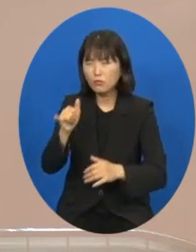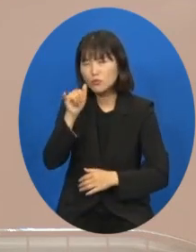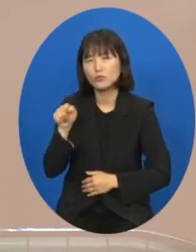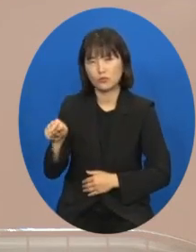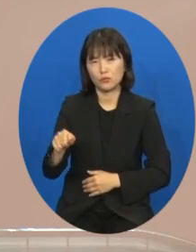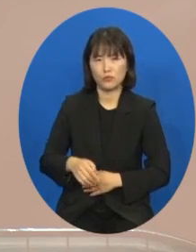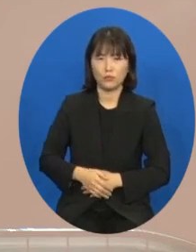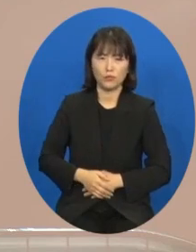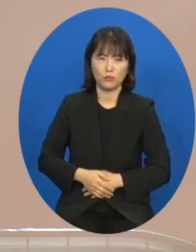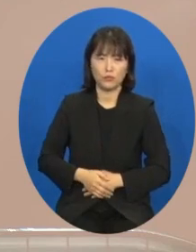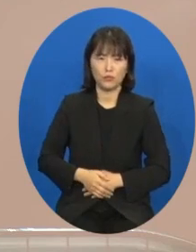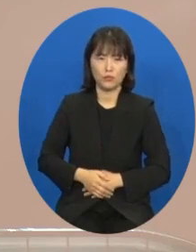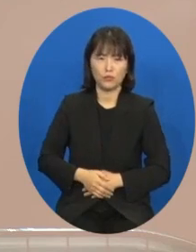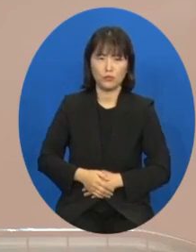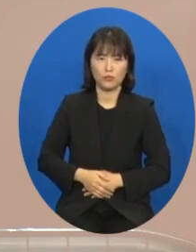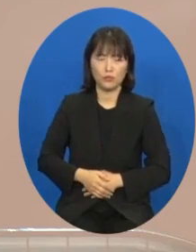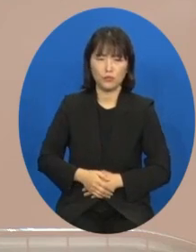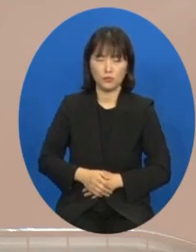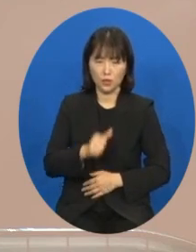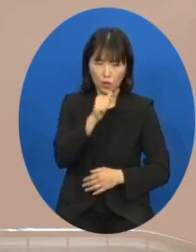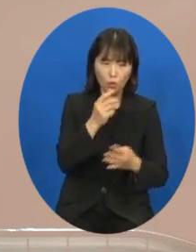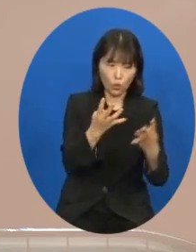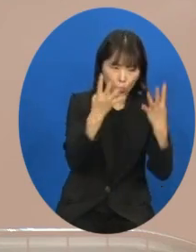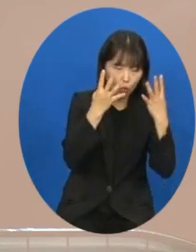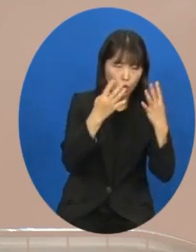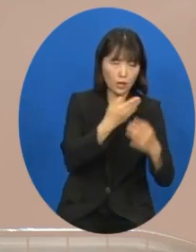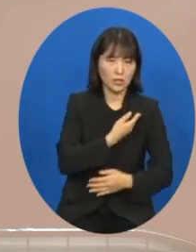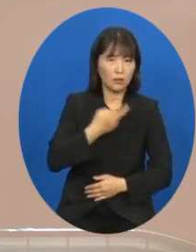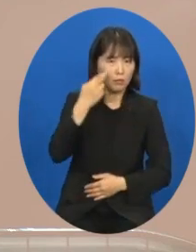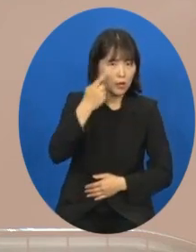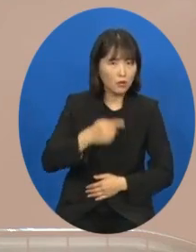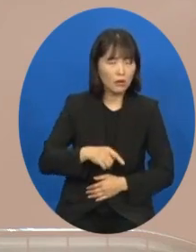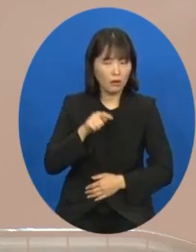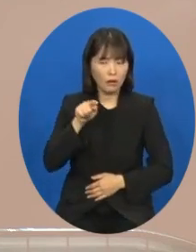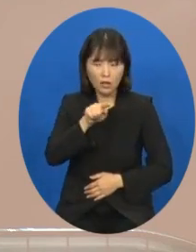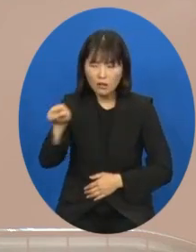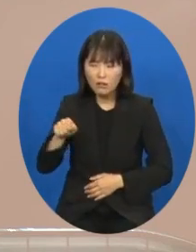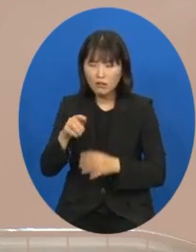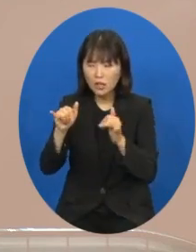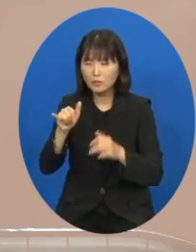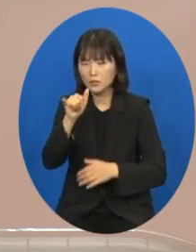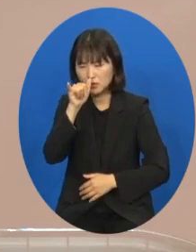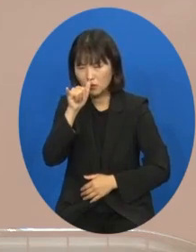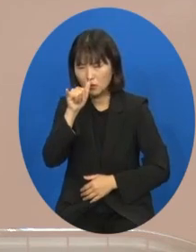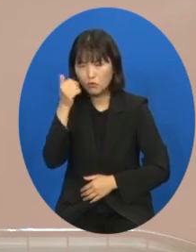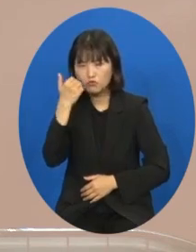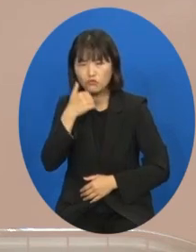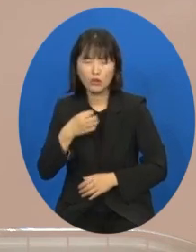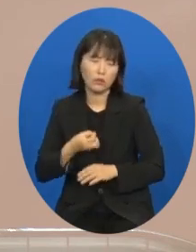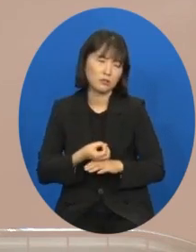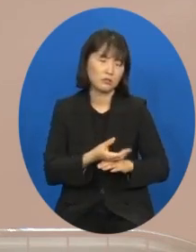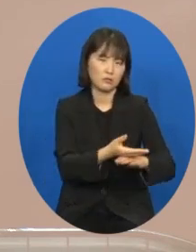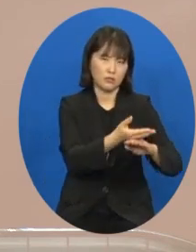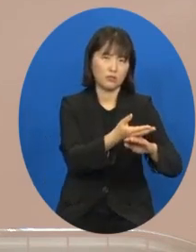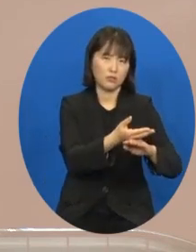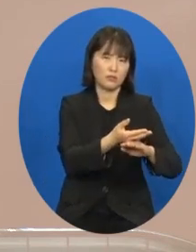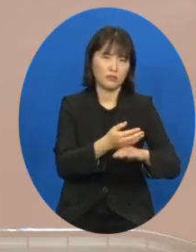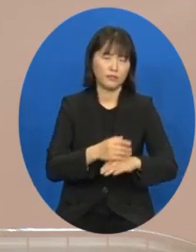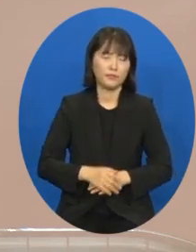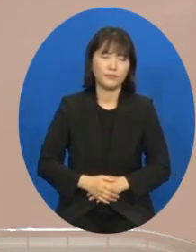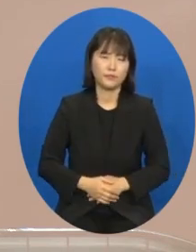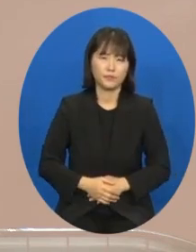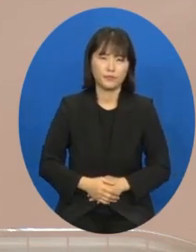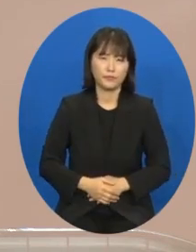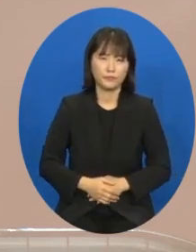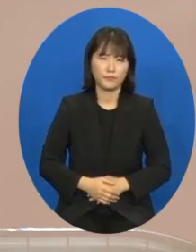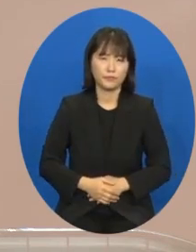거예요. 그래서 옥에 있는 사도 바울에게 이런 사람들이 있습니다라고 누군가가 전가를 해